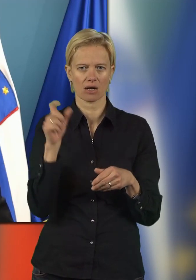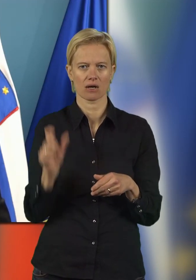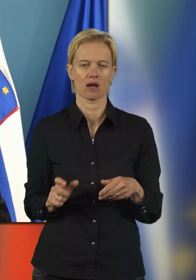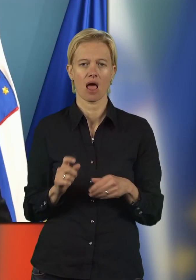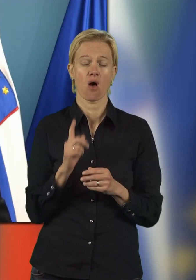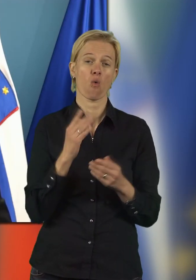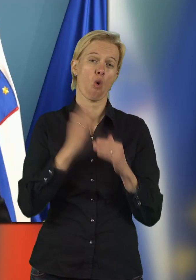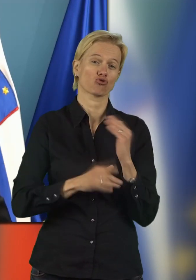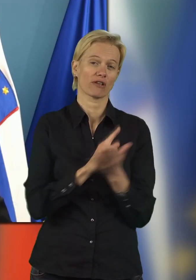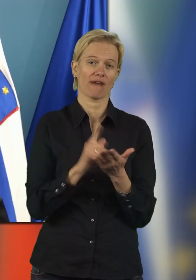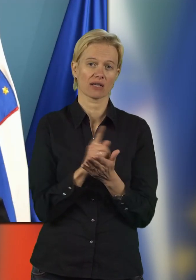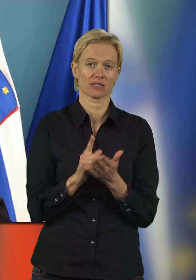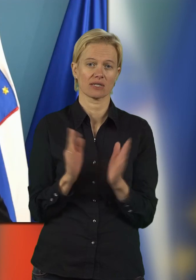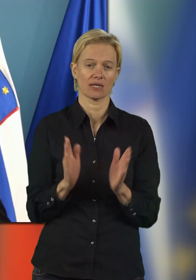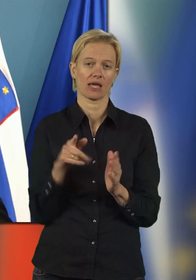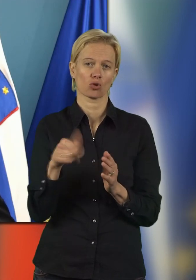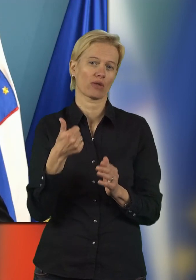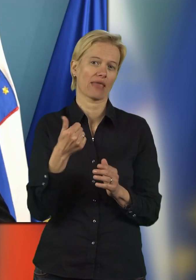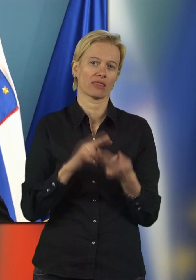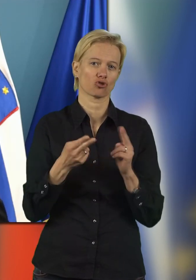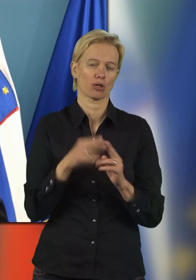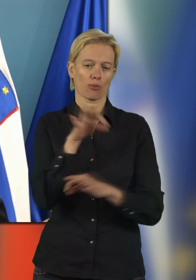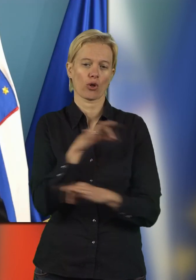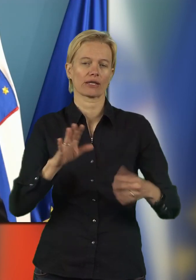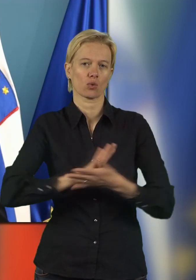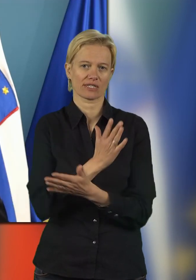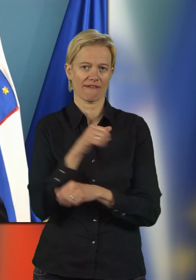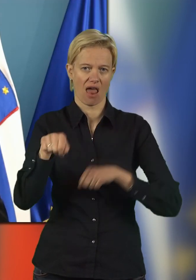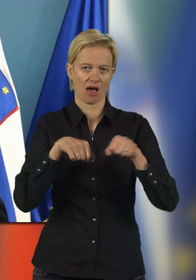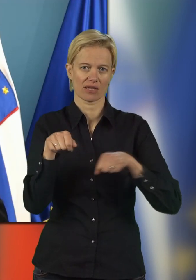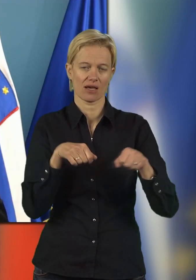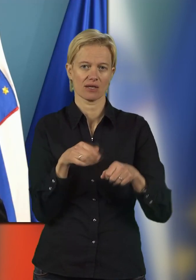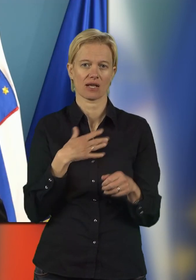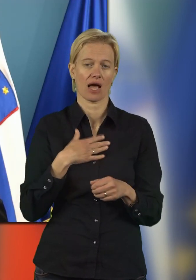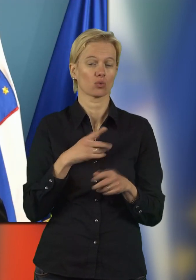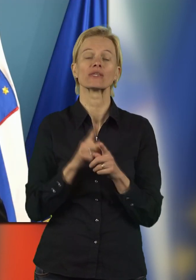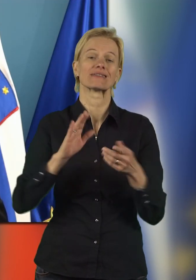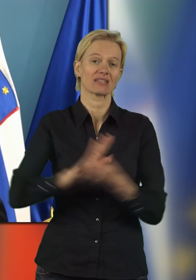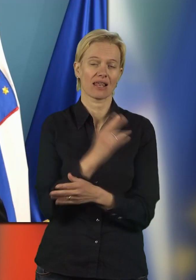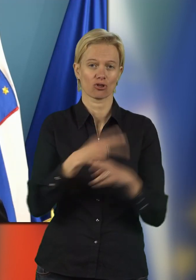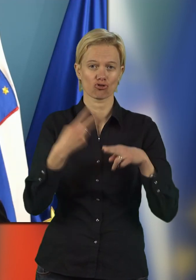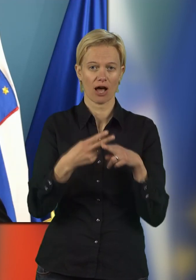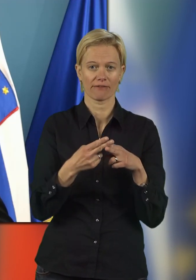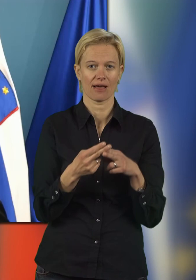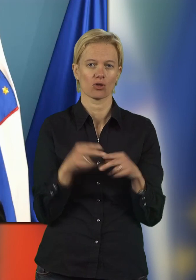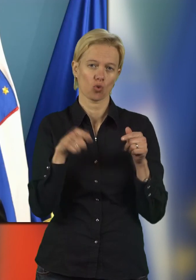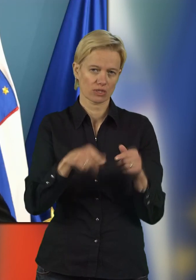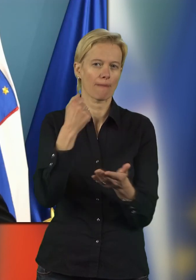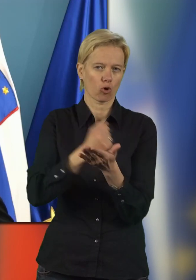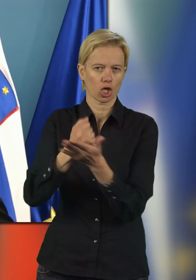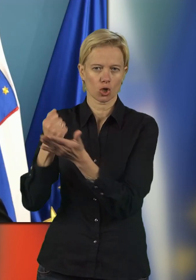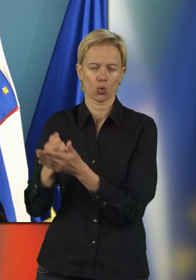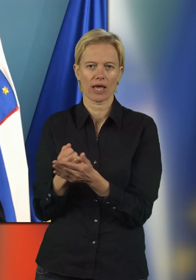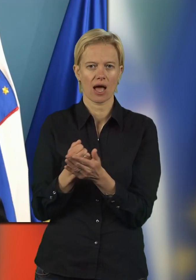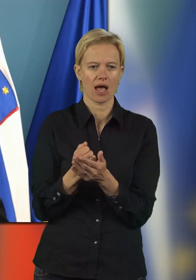še vedno jaz kot minister, seveda je pa to v končni fazi na nek način projekt cele vlade, kar se seveda tudi, in